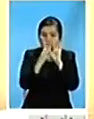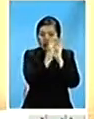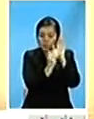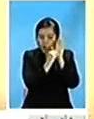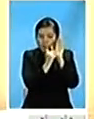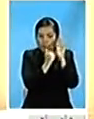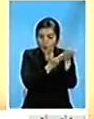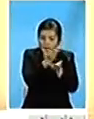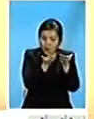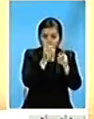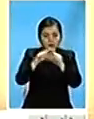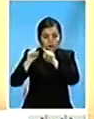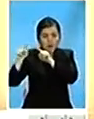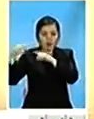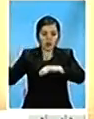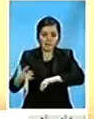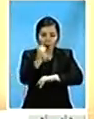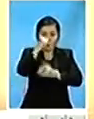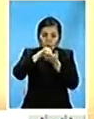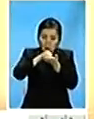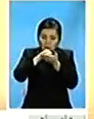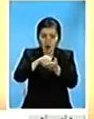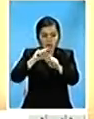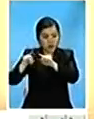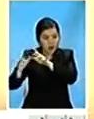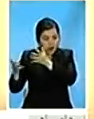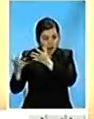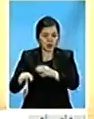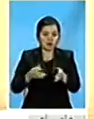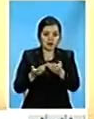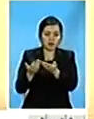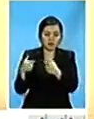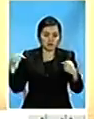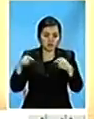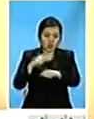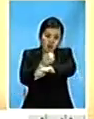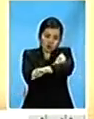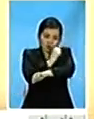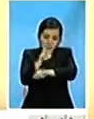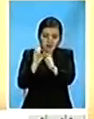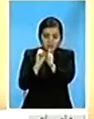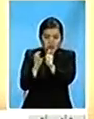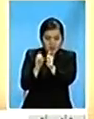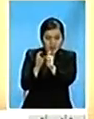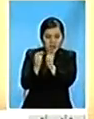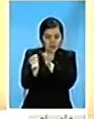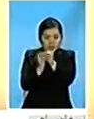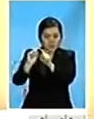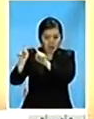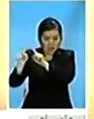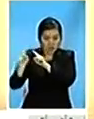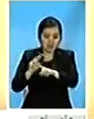าการจ้างเหมาบริการการจ้างที่ปรึกษาและการวิจัยเป็นต้น